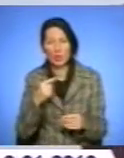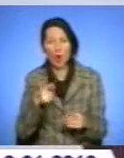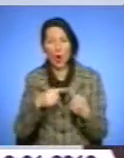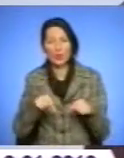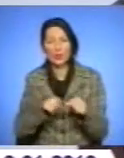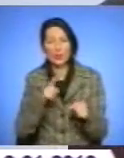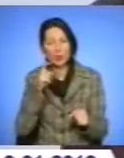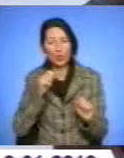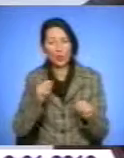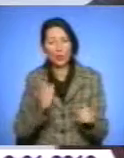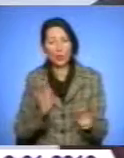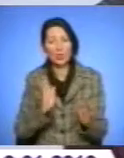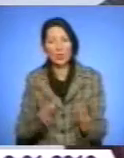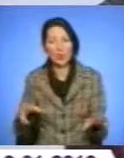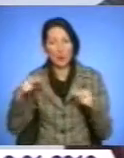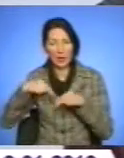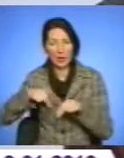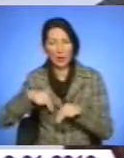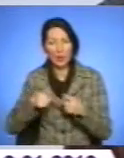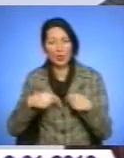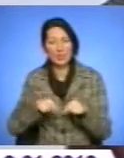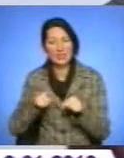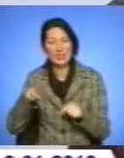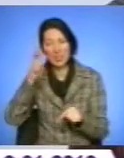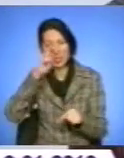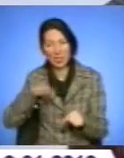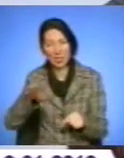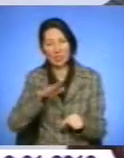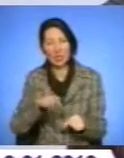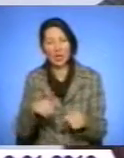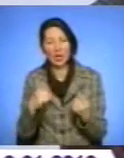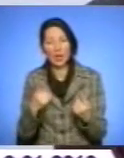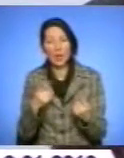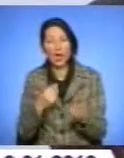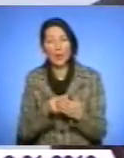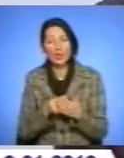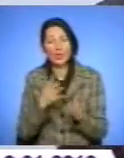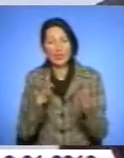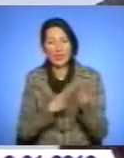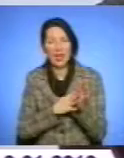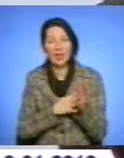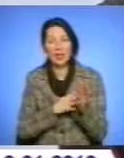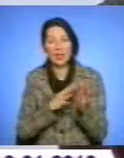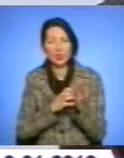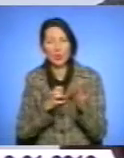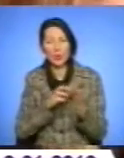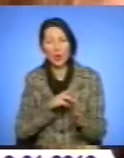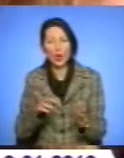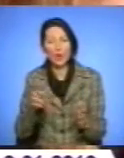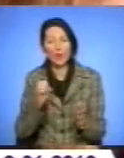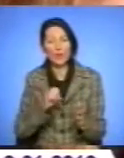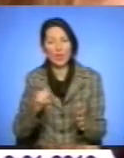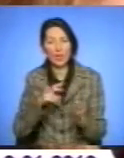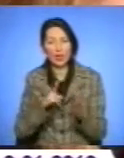іншим організаціям з інших країн, які подавали. Там шалений бюджет 900 мільйонів євро на 7 років.